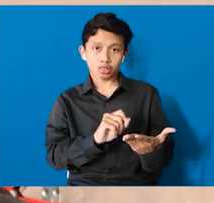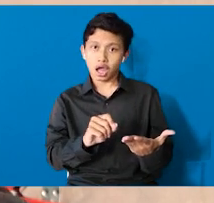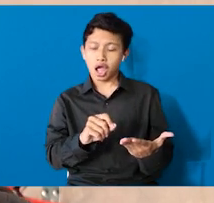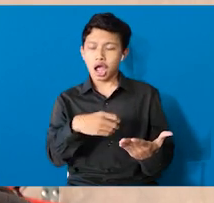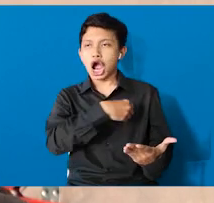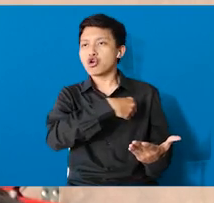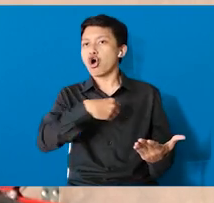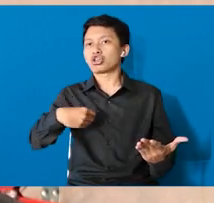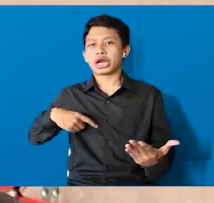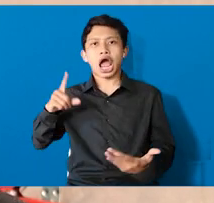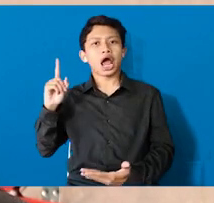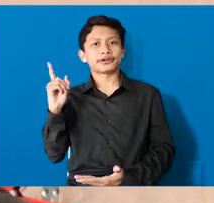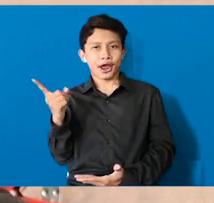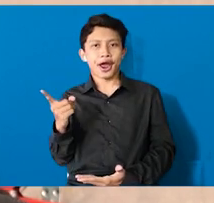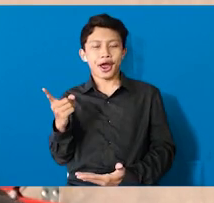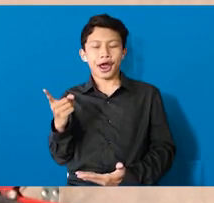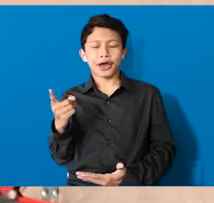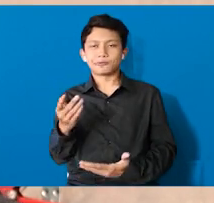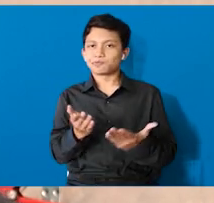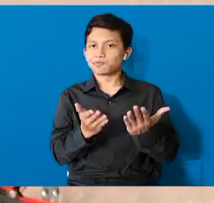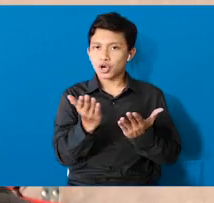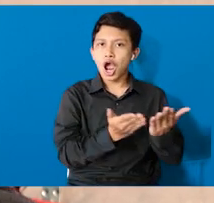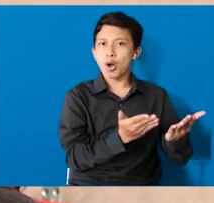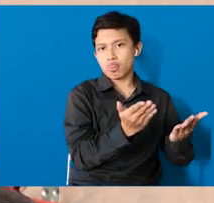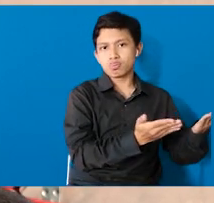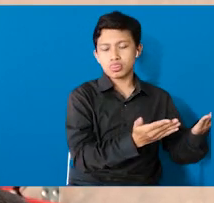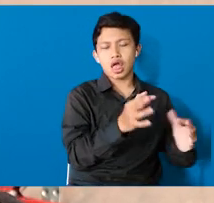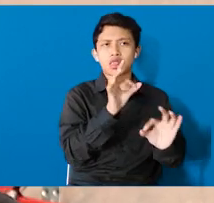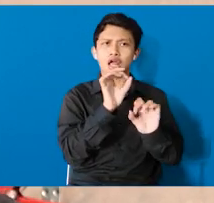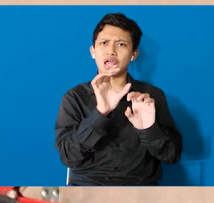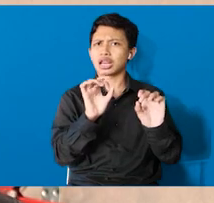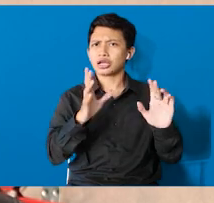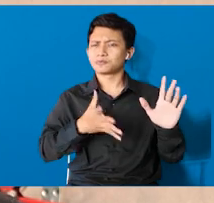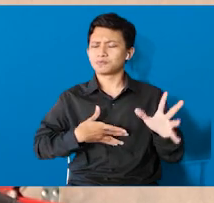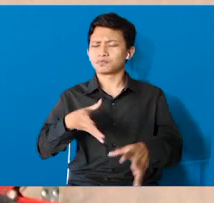ada dokternya, perawat, ataupun